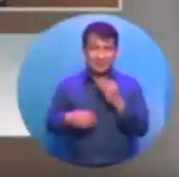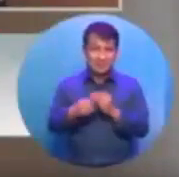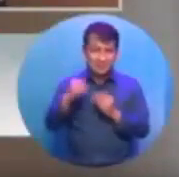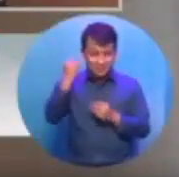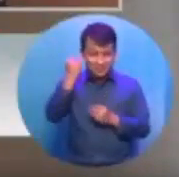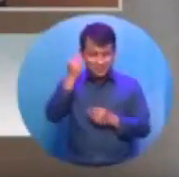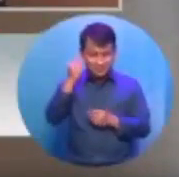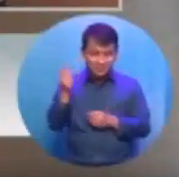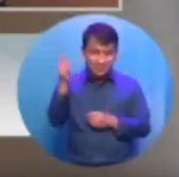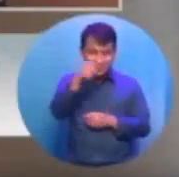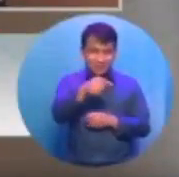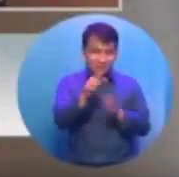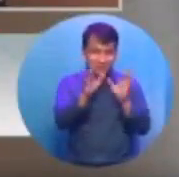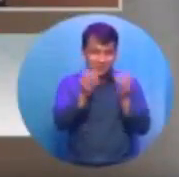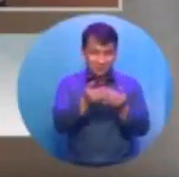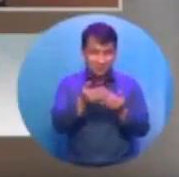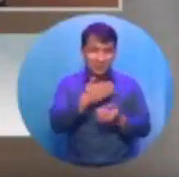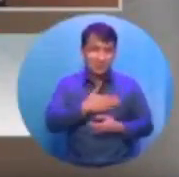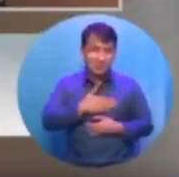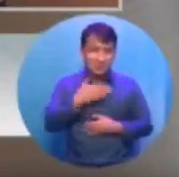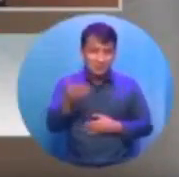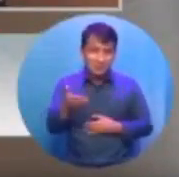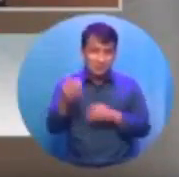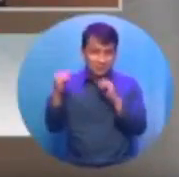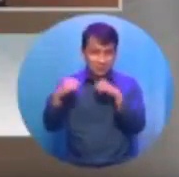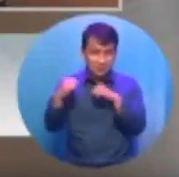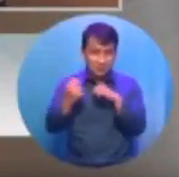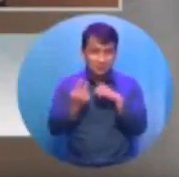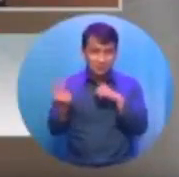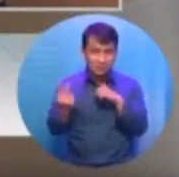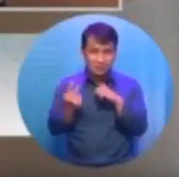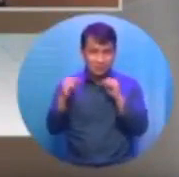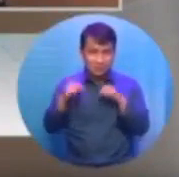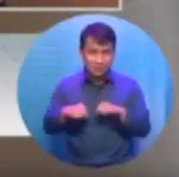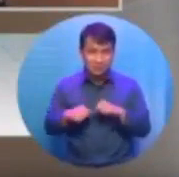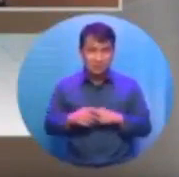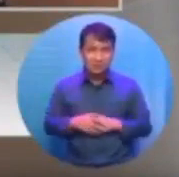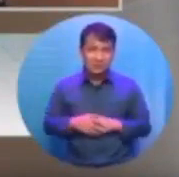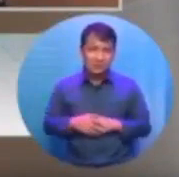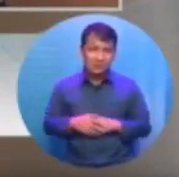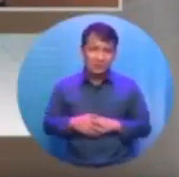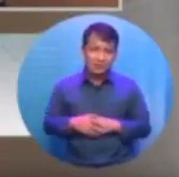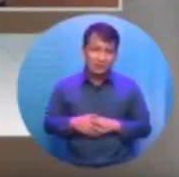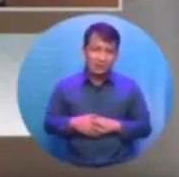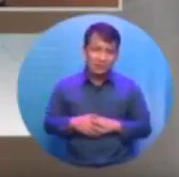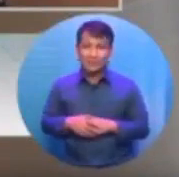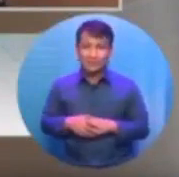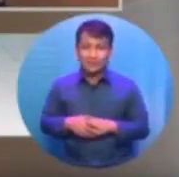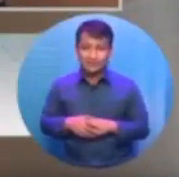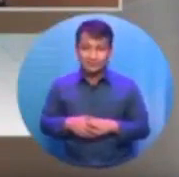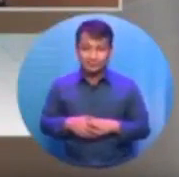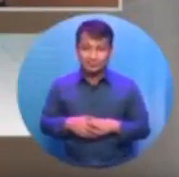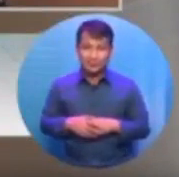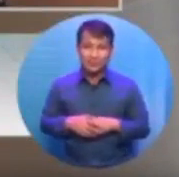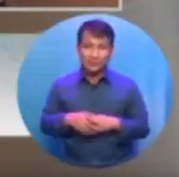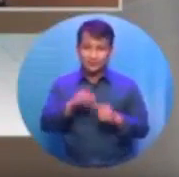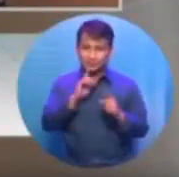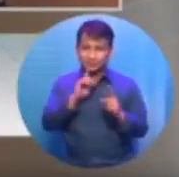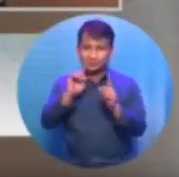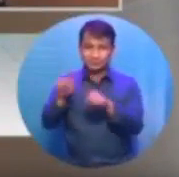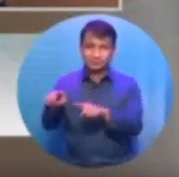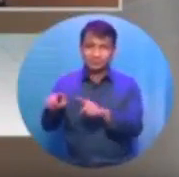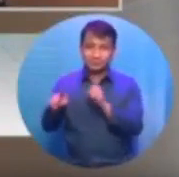Jeffrey, pumunta kayo sa barangay para makiusap na pag-ayusin na lang kayo ni Mrs. Ganun ba? Na ano po yung, i-report po